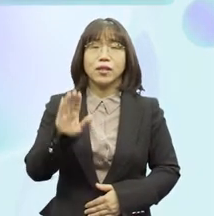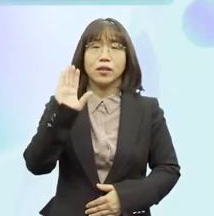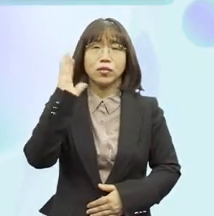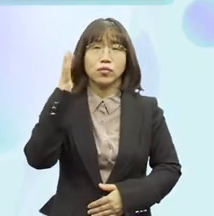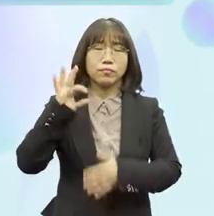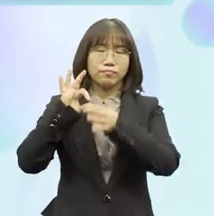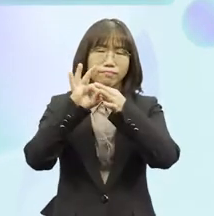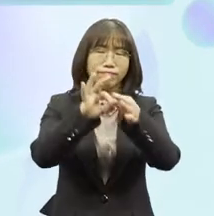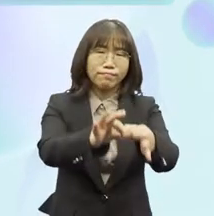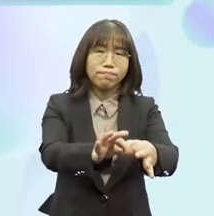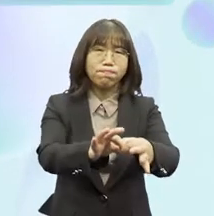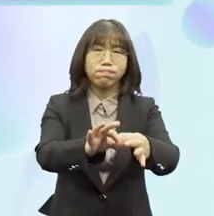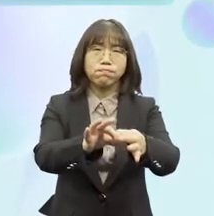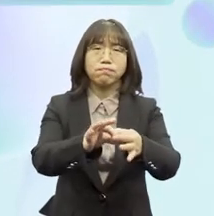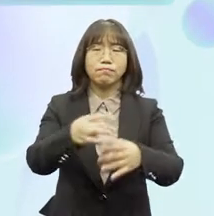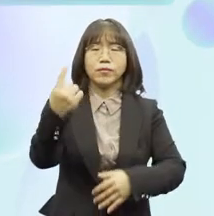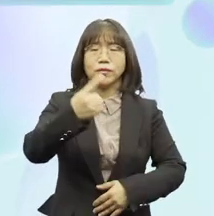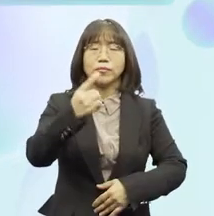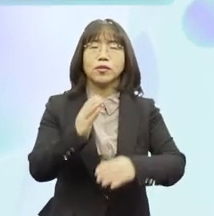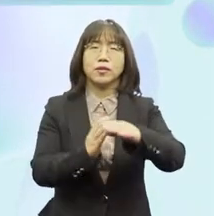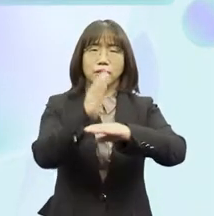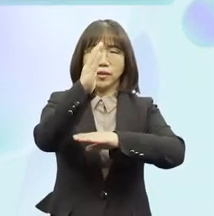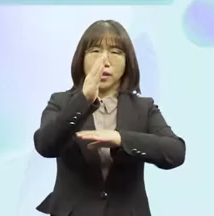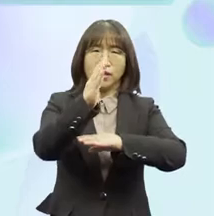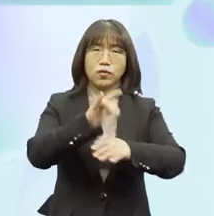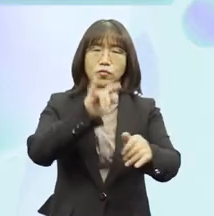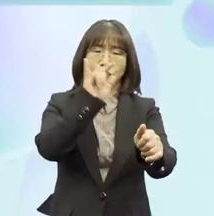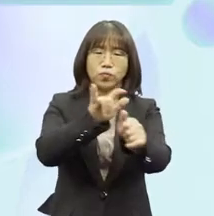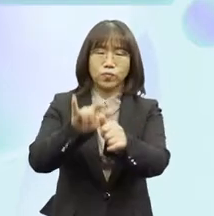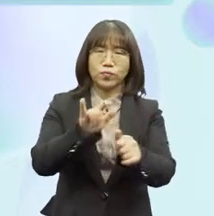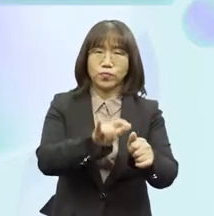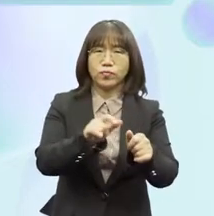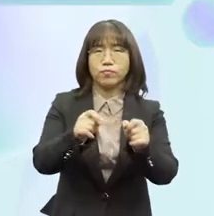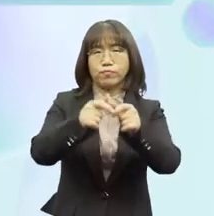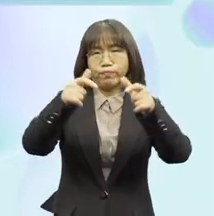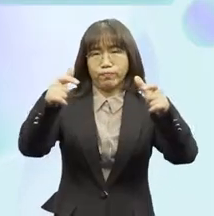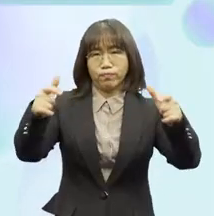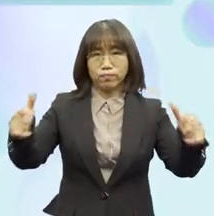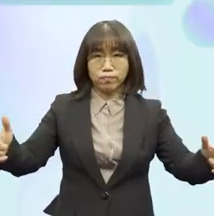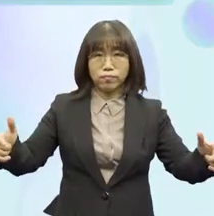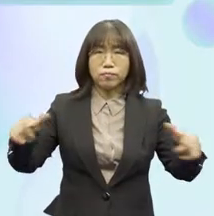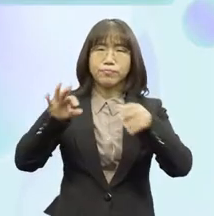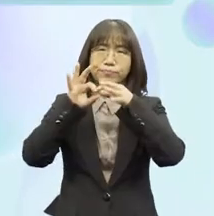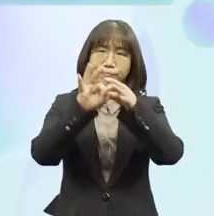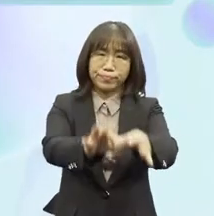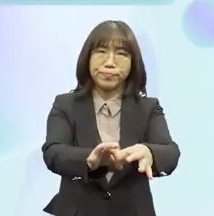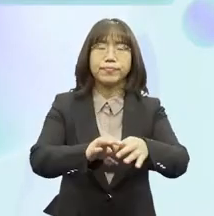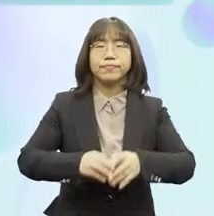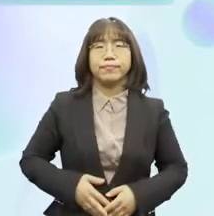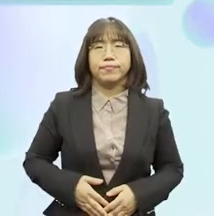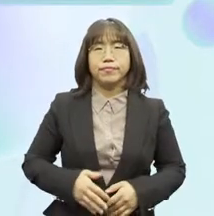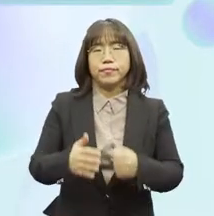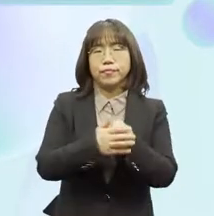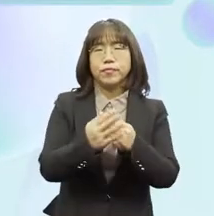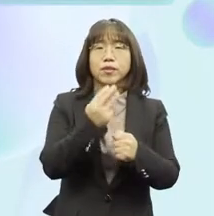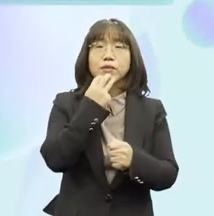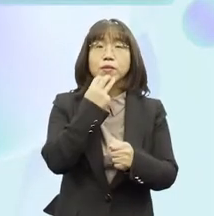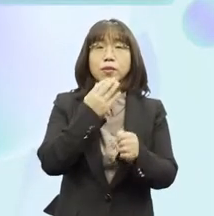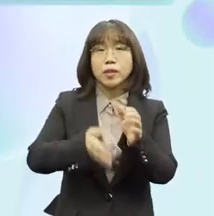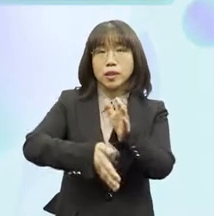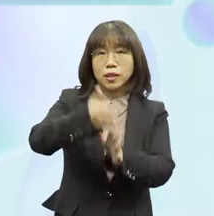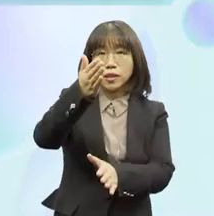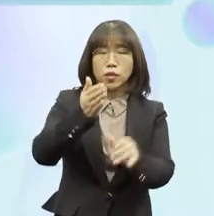명 가까운 숫자의 확진 자가 발생하는 등 코론 알고 의 확산 3가 꺾이지 않고 있습니다 이에 서울시에서는